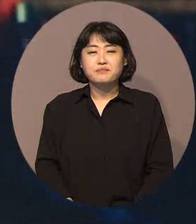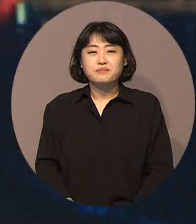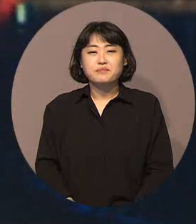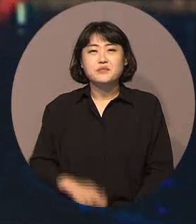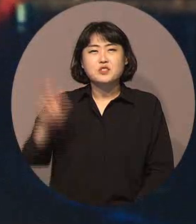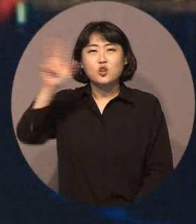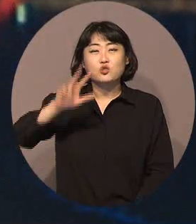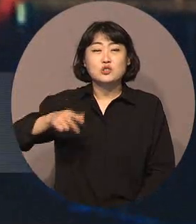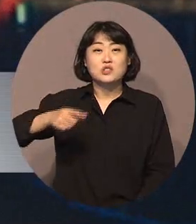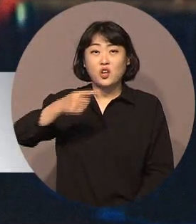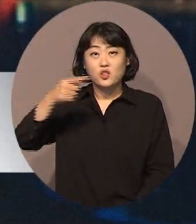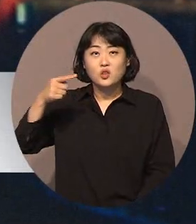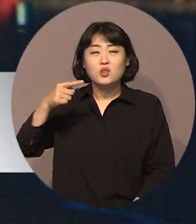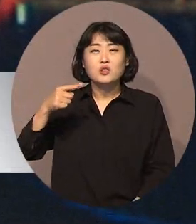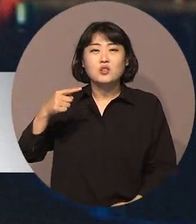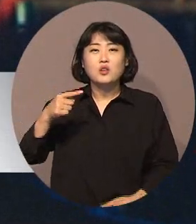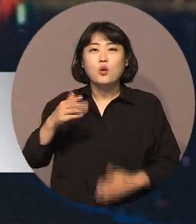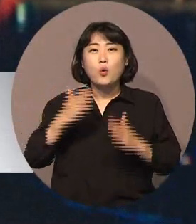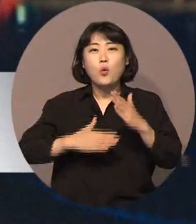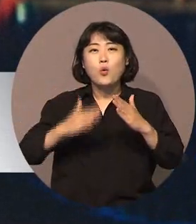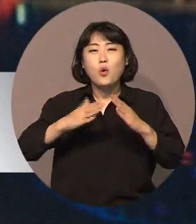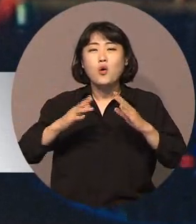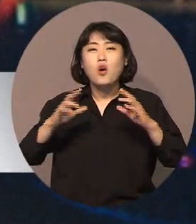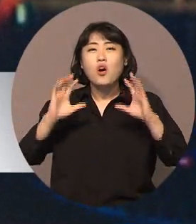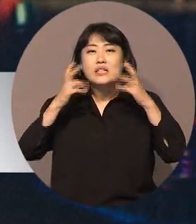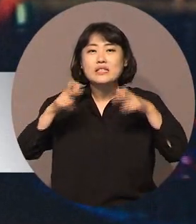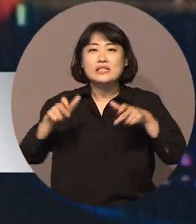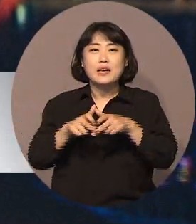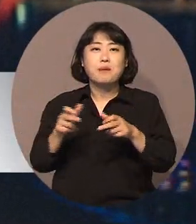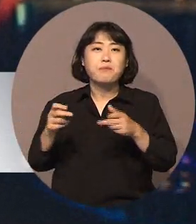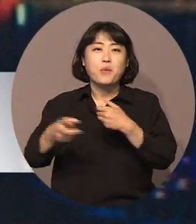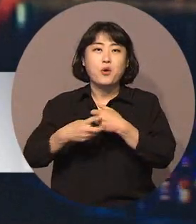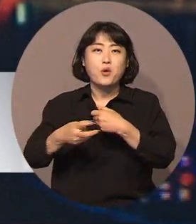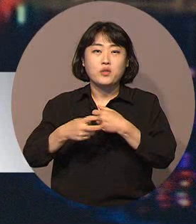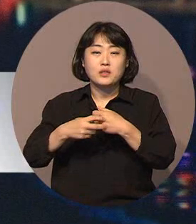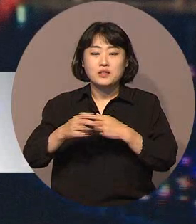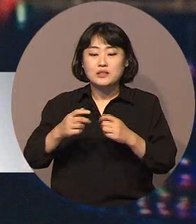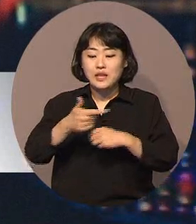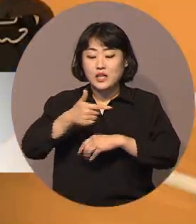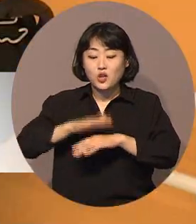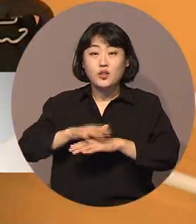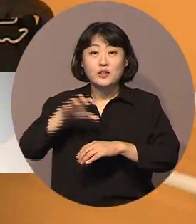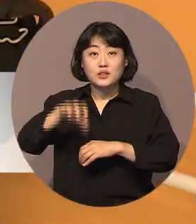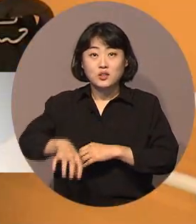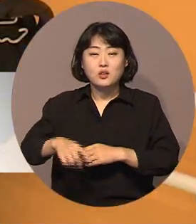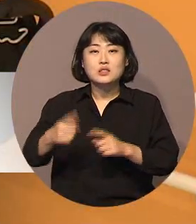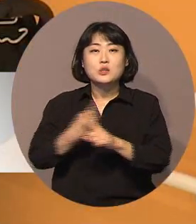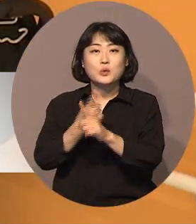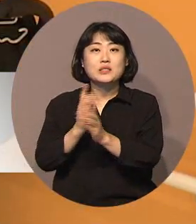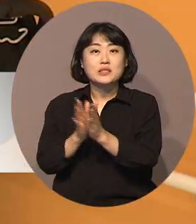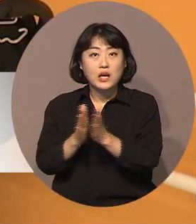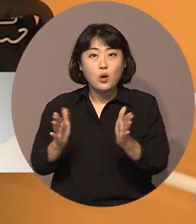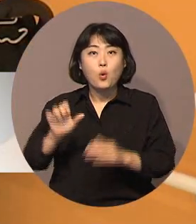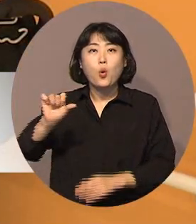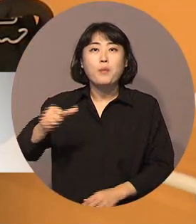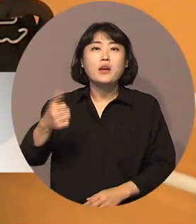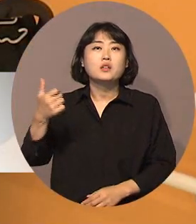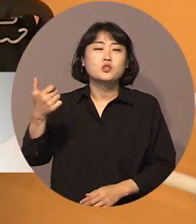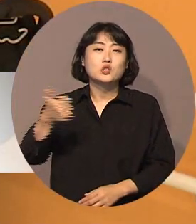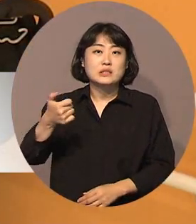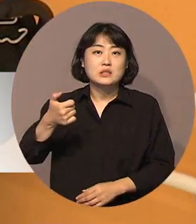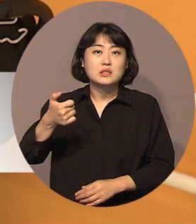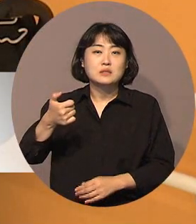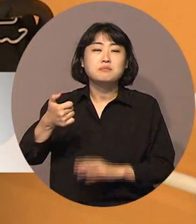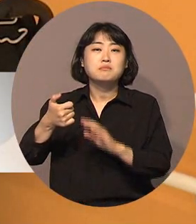전국 첫 공공 어린이 재활병원이 대전에서 진료를 시작한지 한 달 만에 어린이 환자 510명의 진료를